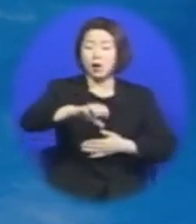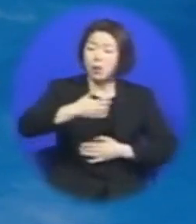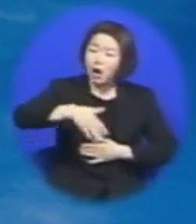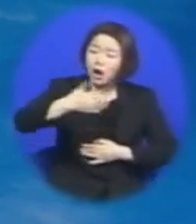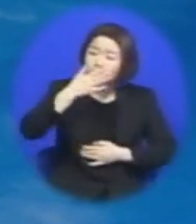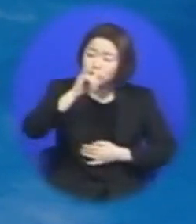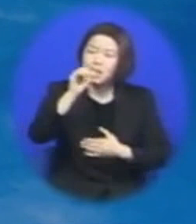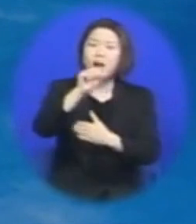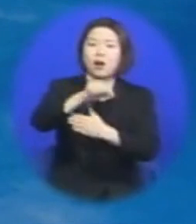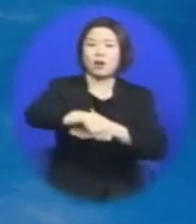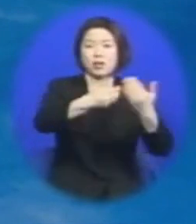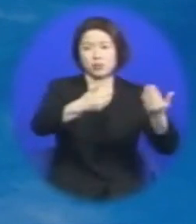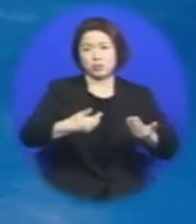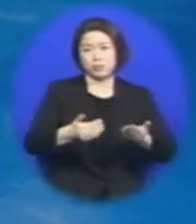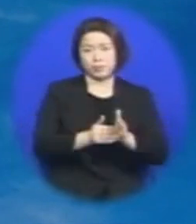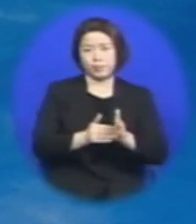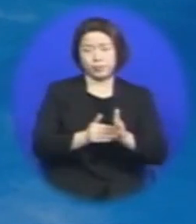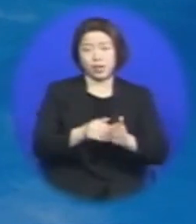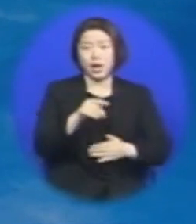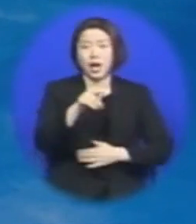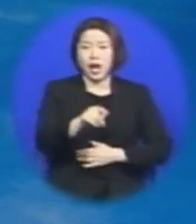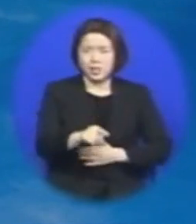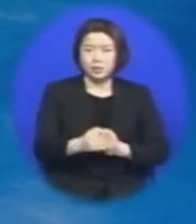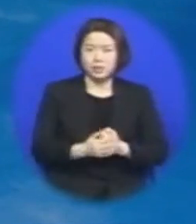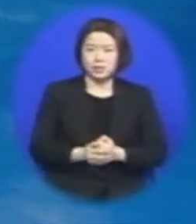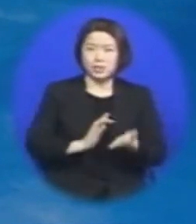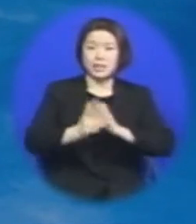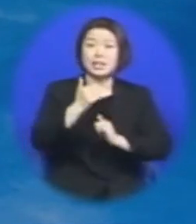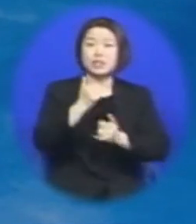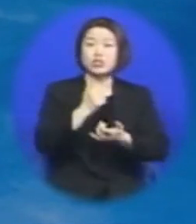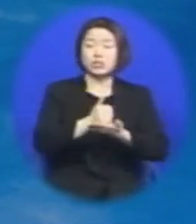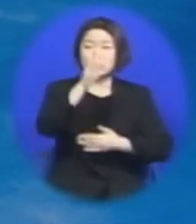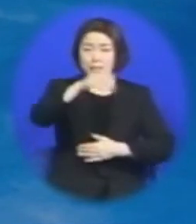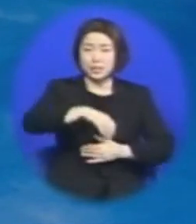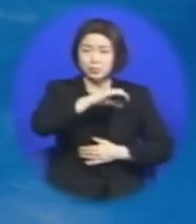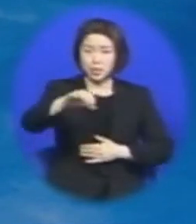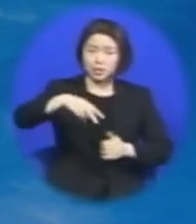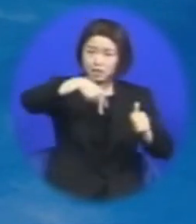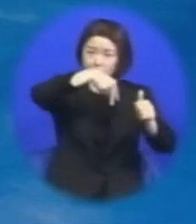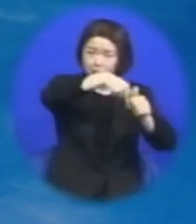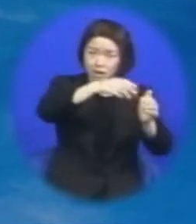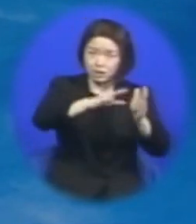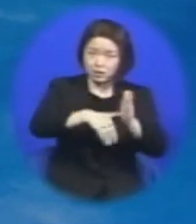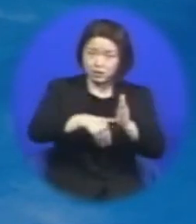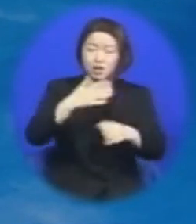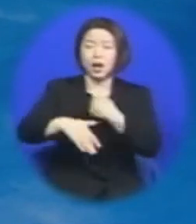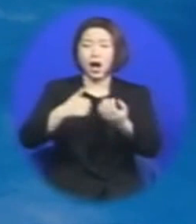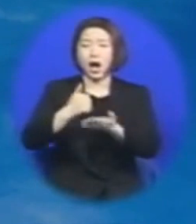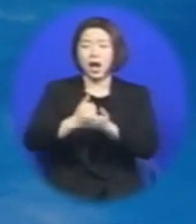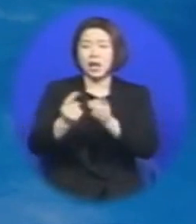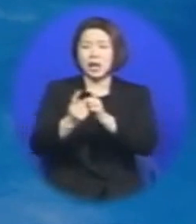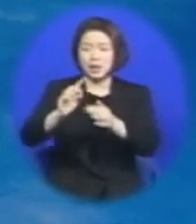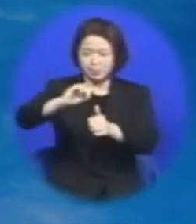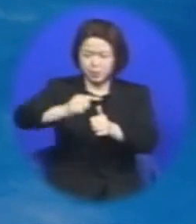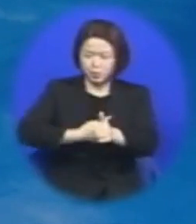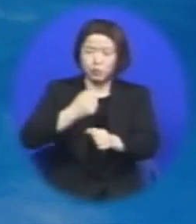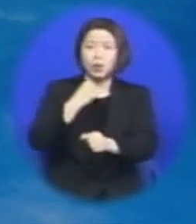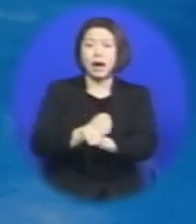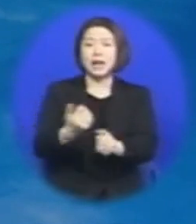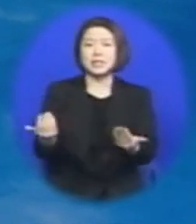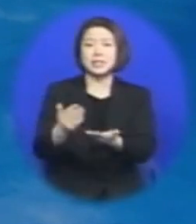허락하셨어요 이것이 예수님이 십자가에 달리셨을 때 하나님이 당신 스스로